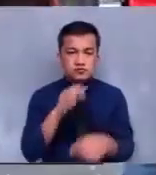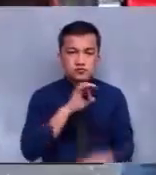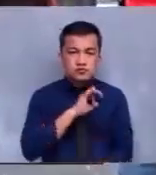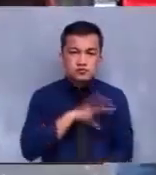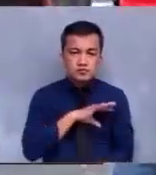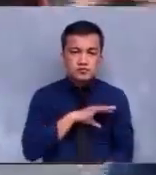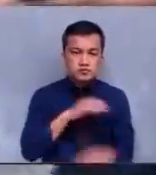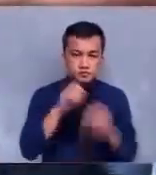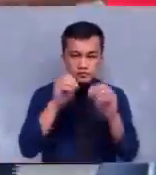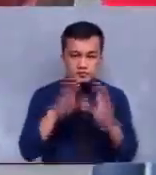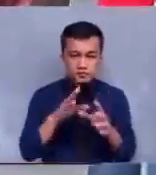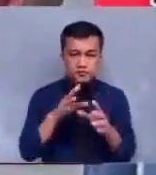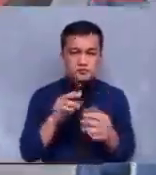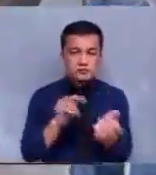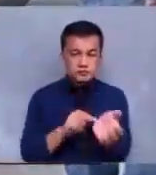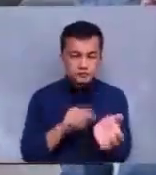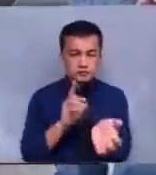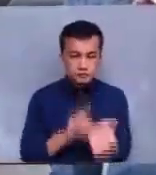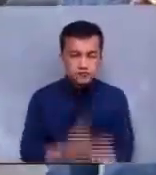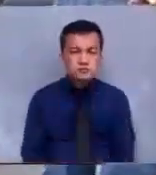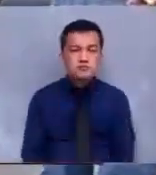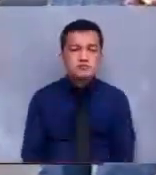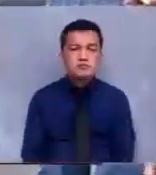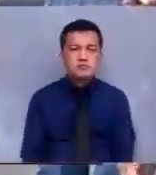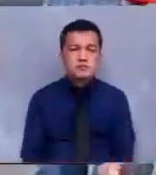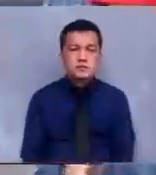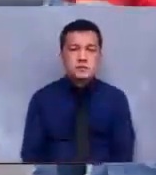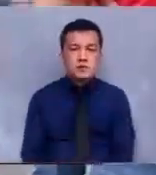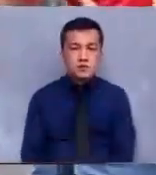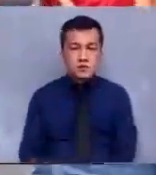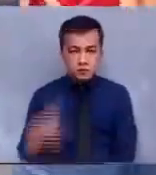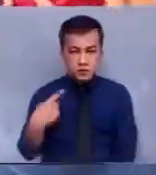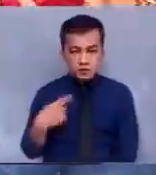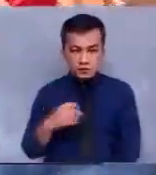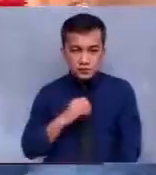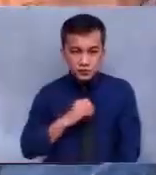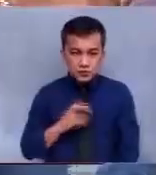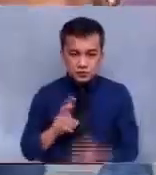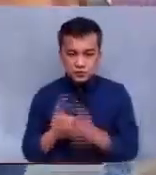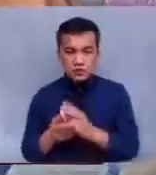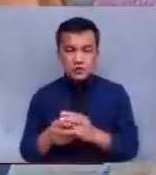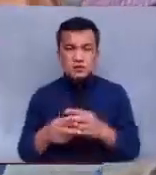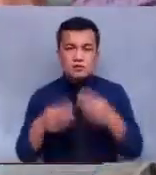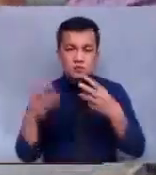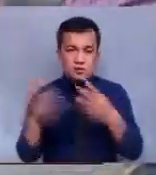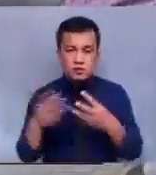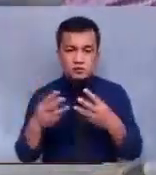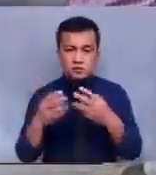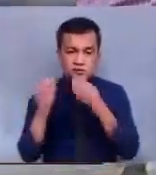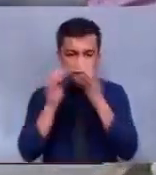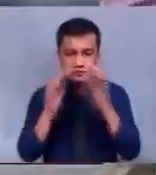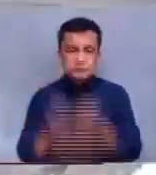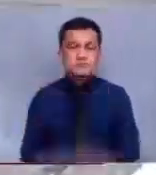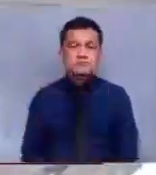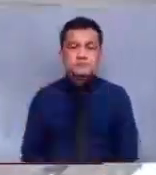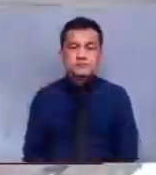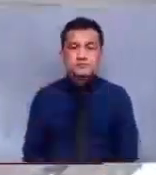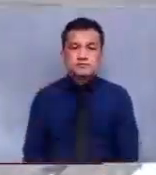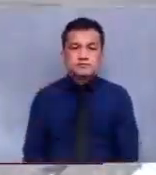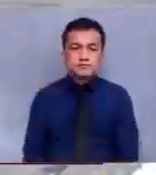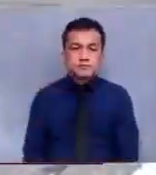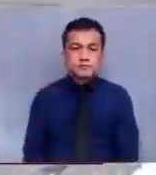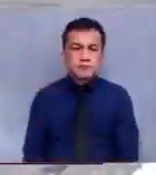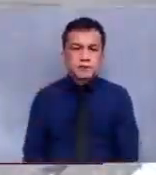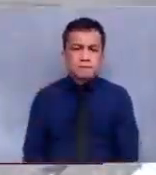at health workers. Magkakaroon din daw siya ng sariling bersyon ng War on Drugs. Palalaguin din daw niya ang mga industriya